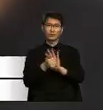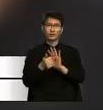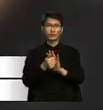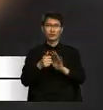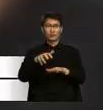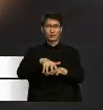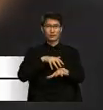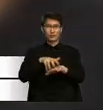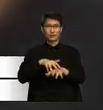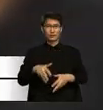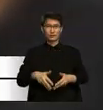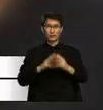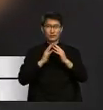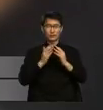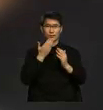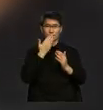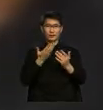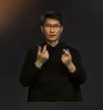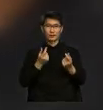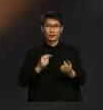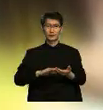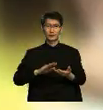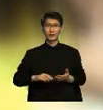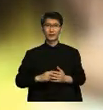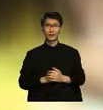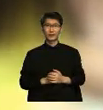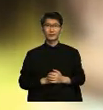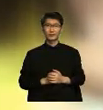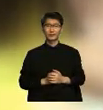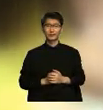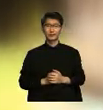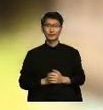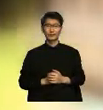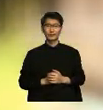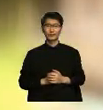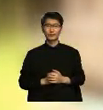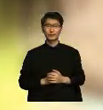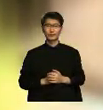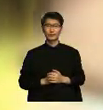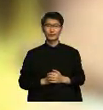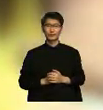체계의 구축이 절실해 보입니다. 딜라이브 서울경기 케이블TV 박미연입니다.